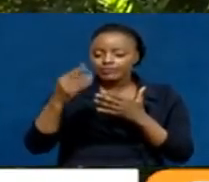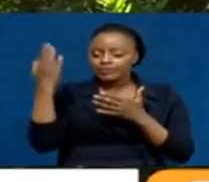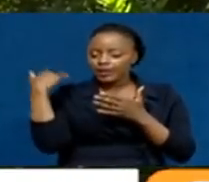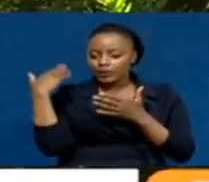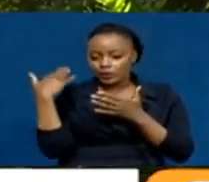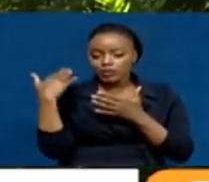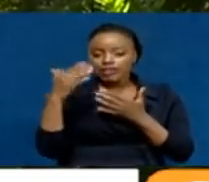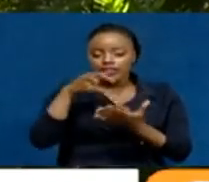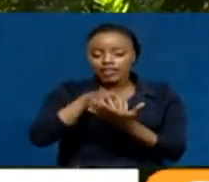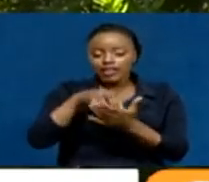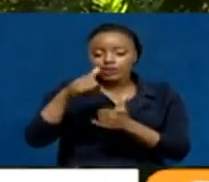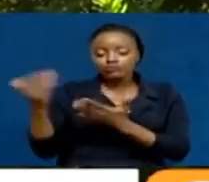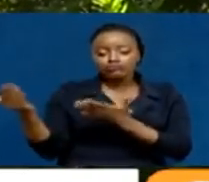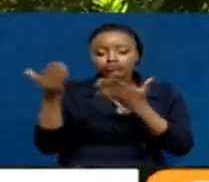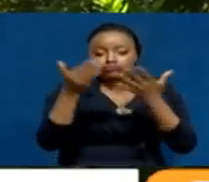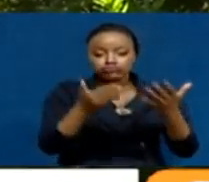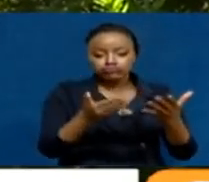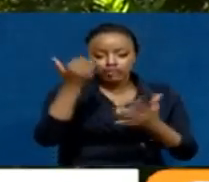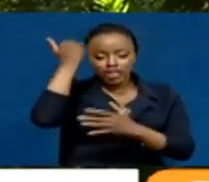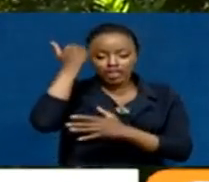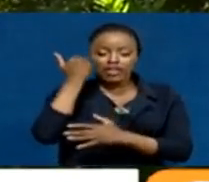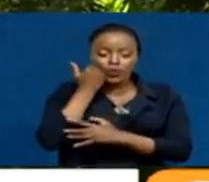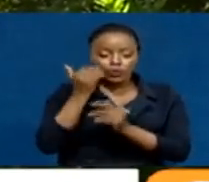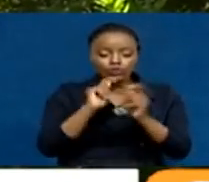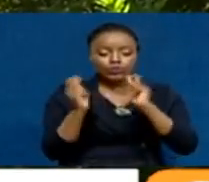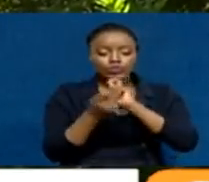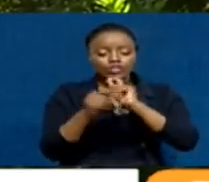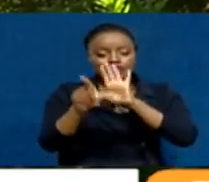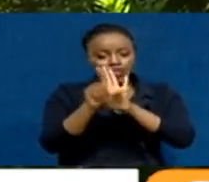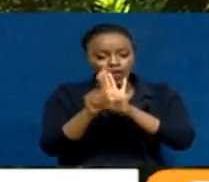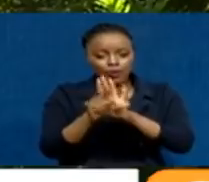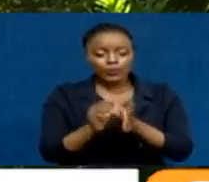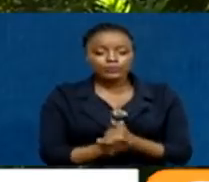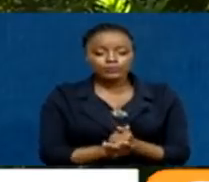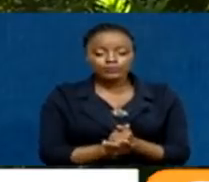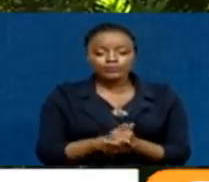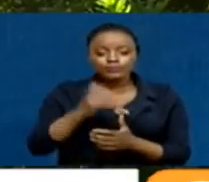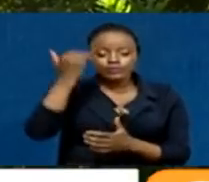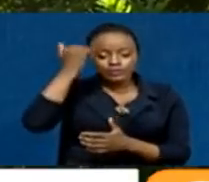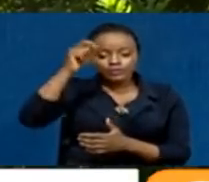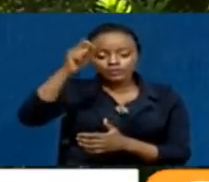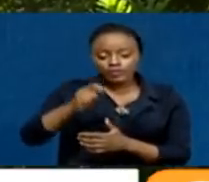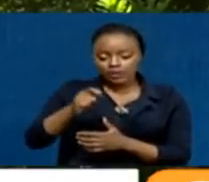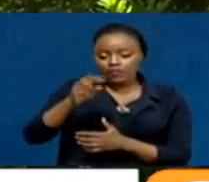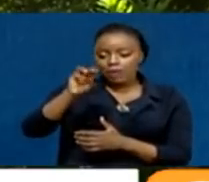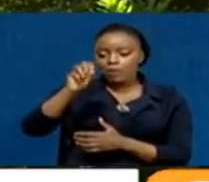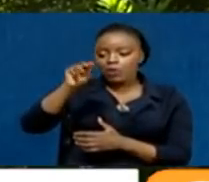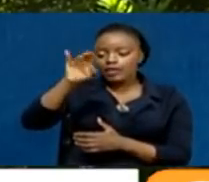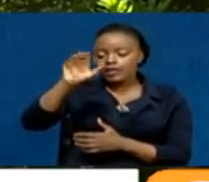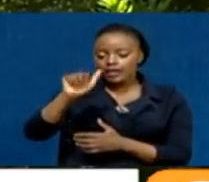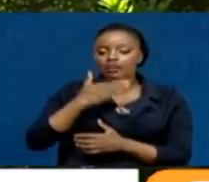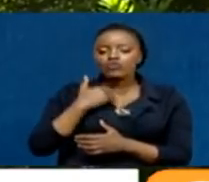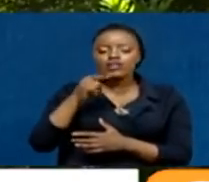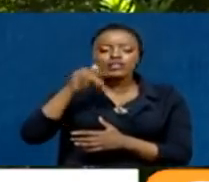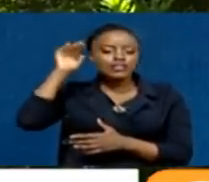iliyopita, kesi iliwasilishwa kwenye mahakama kubatilisha sheria hii. Jaji Monica Mbaru akitaka kesi